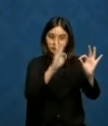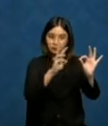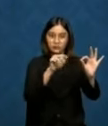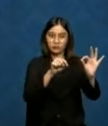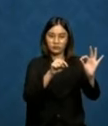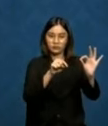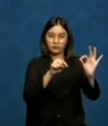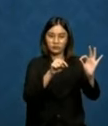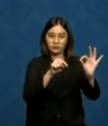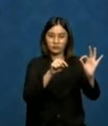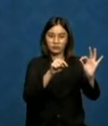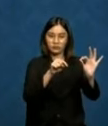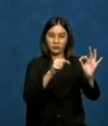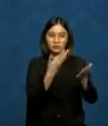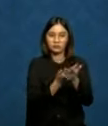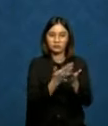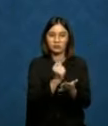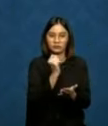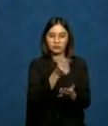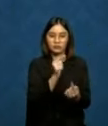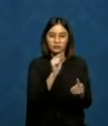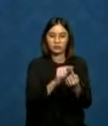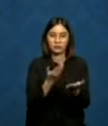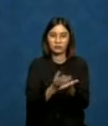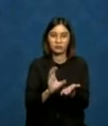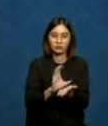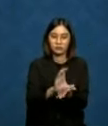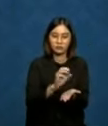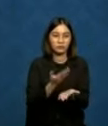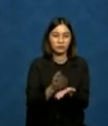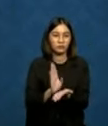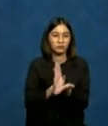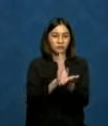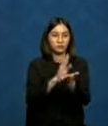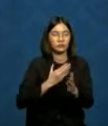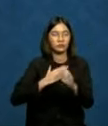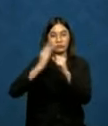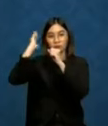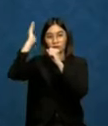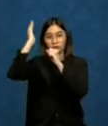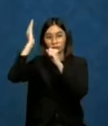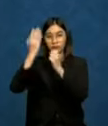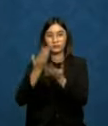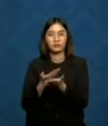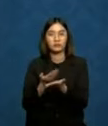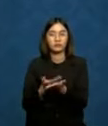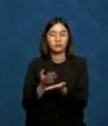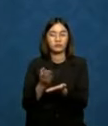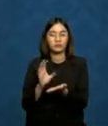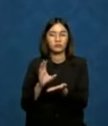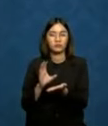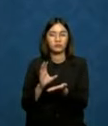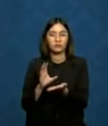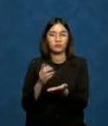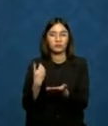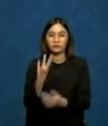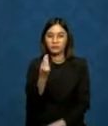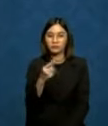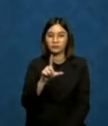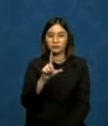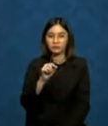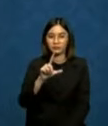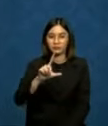ครับเป็นค่าใช้จ่ายจากการอุดหนุนอื่นและบริจาคเนี่ยที่ผมอภิปรายว่าท่านเอาไปลงในส่วนนี้เนี่ยอยู่เพียงแค่